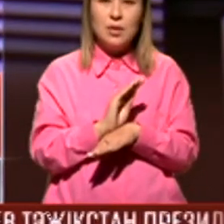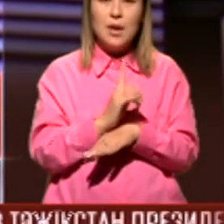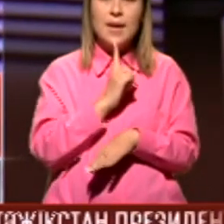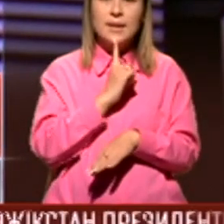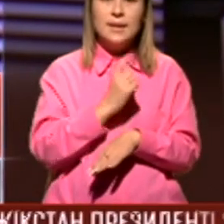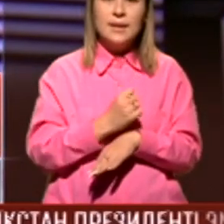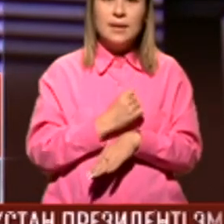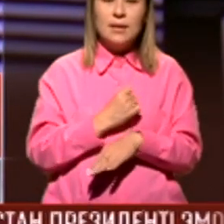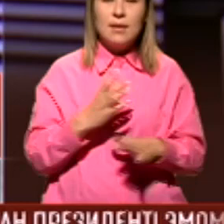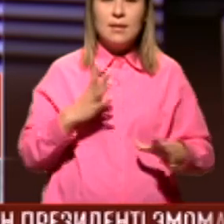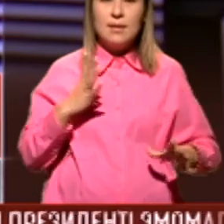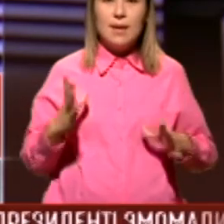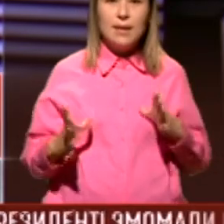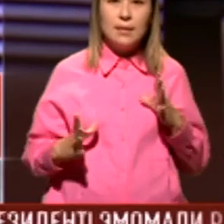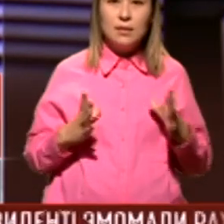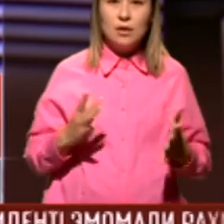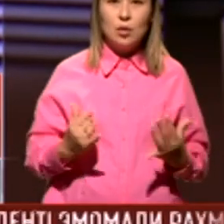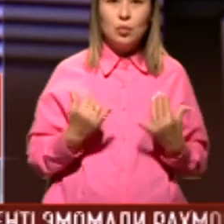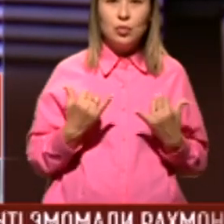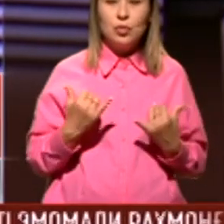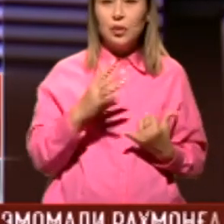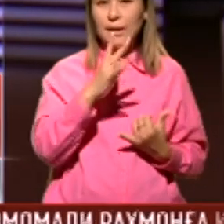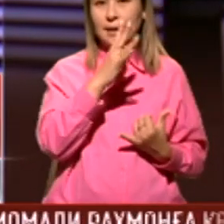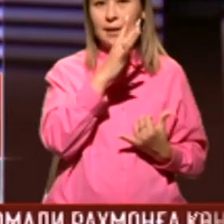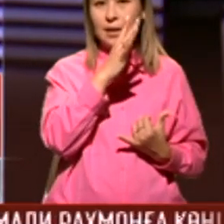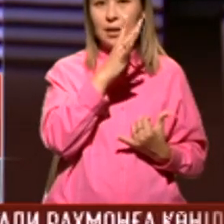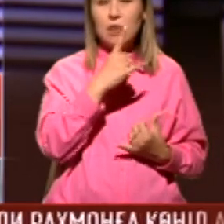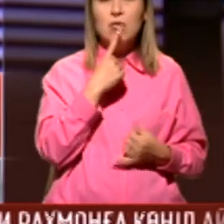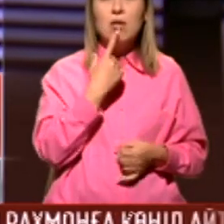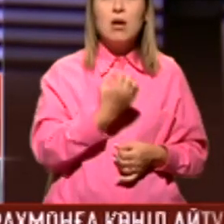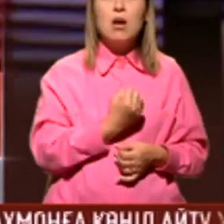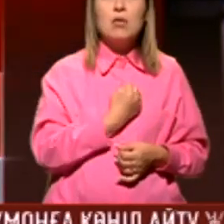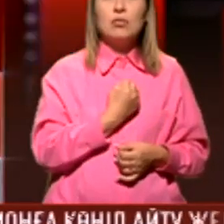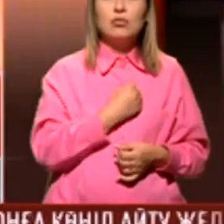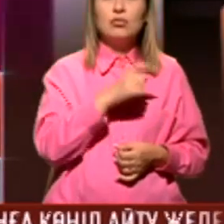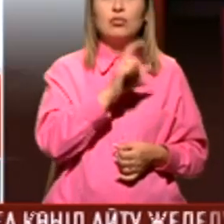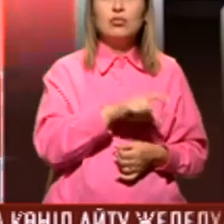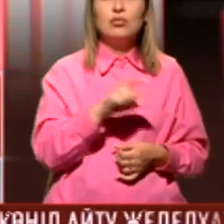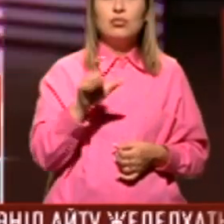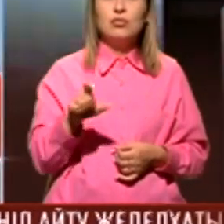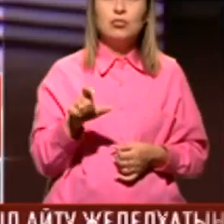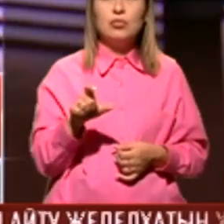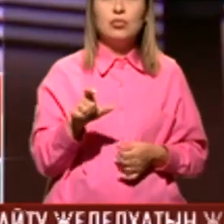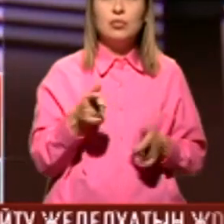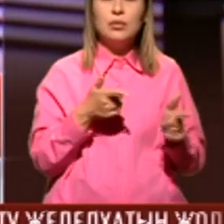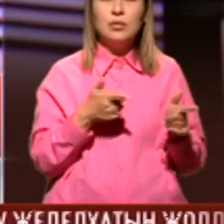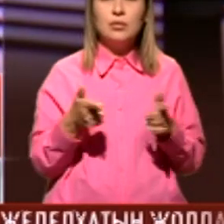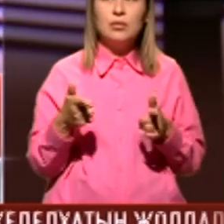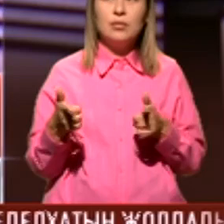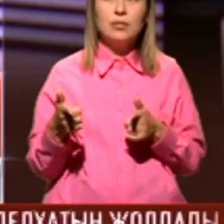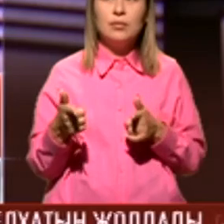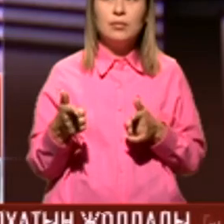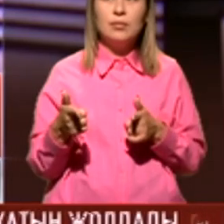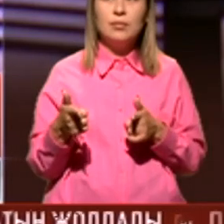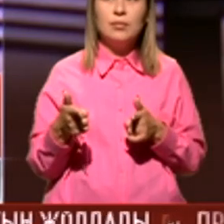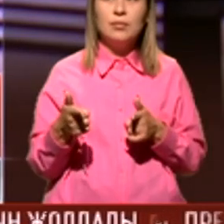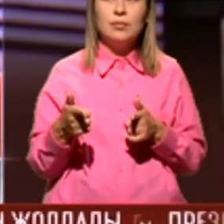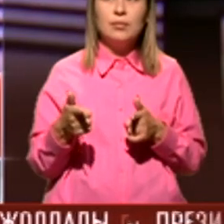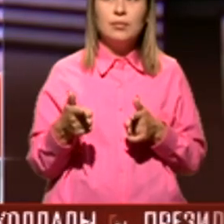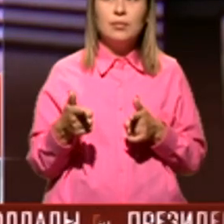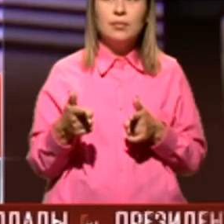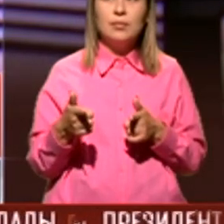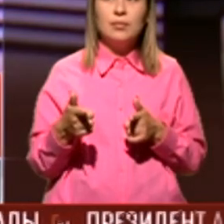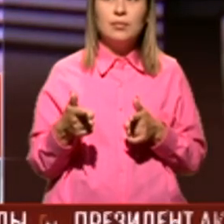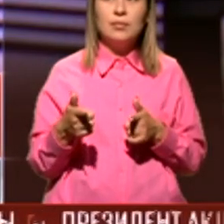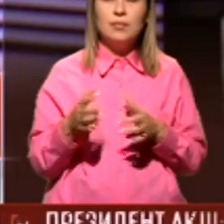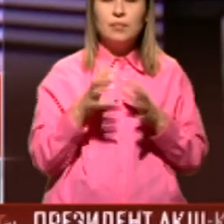әскердің дайындығы бүгінгі таңда қарулы күштерінің жауынгерлік даярлығының деңгейін белгілі бір